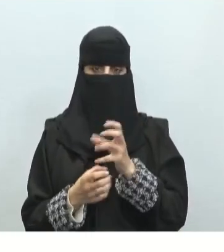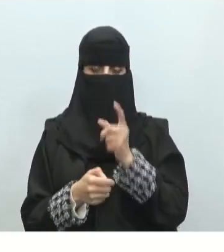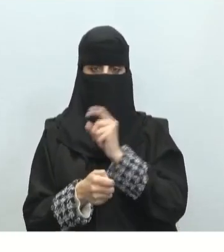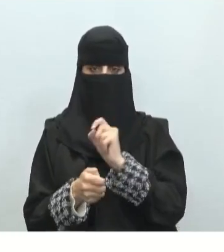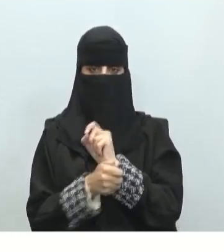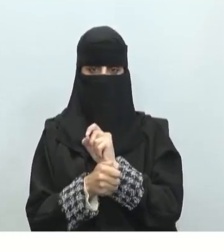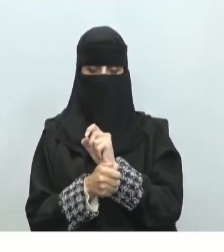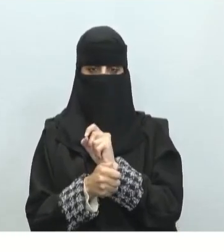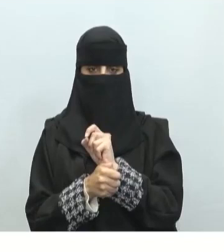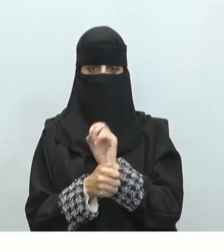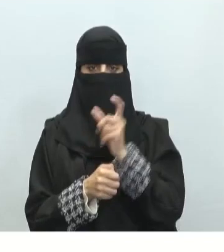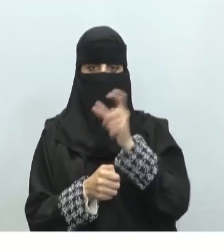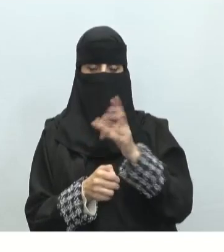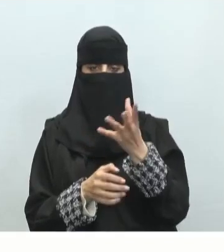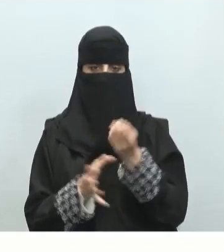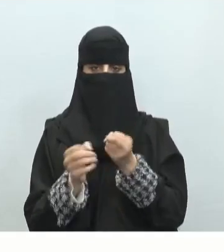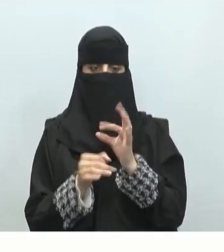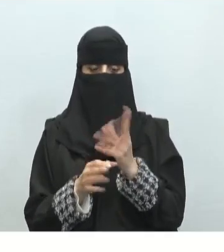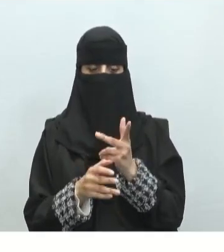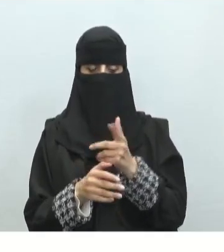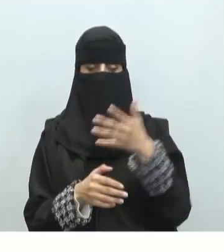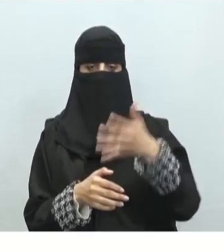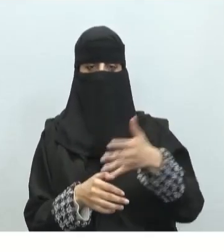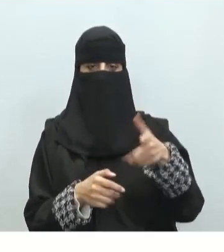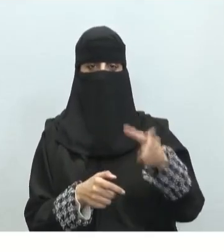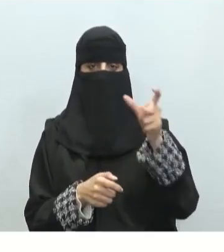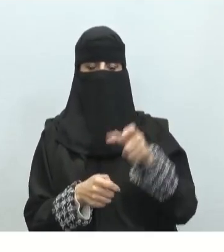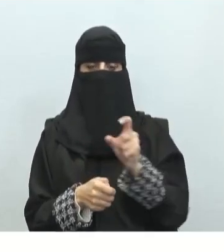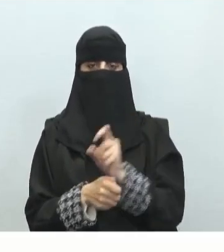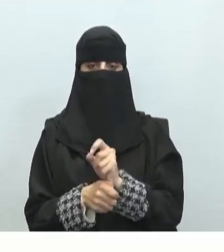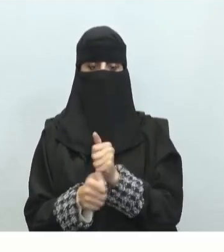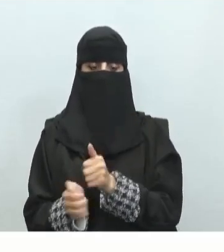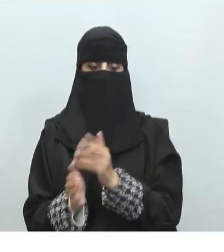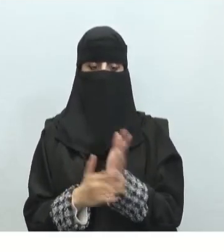والاقارب احسنتم يحصل